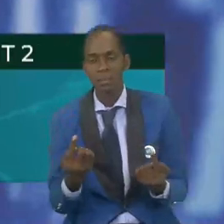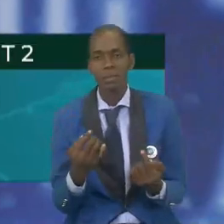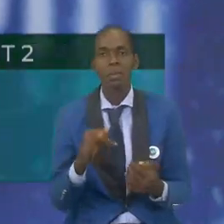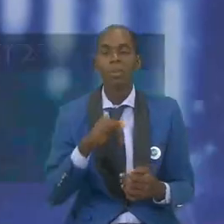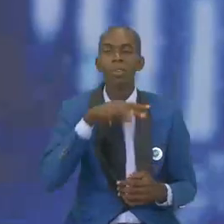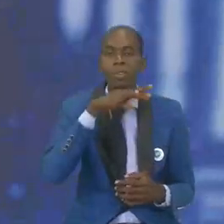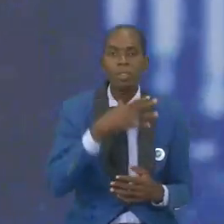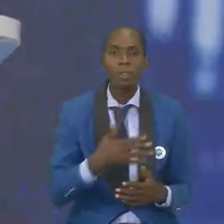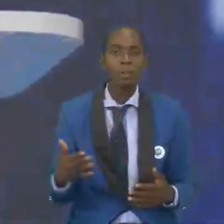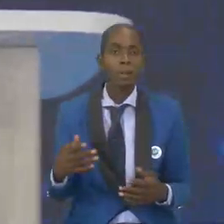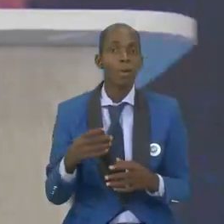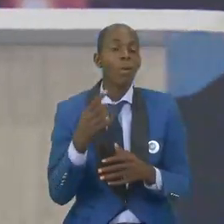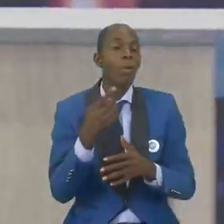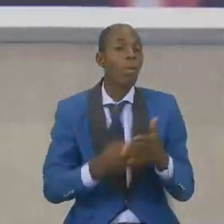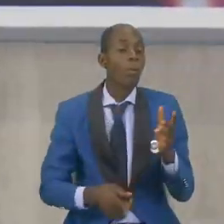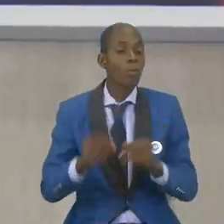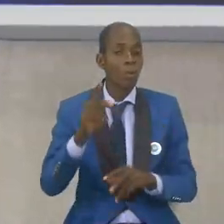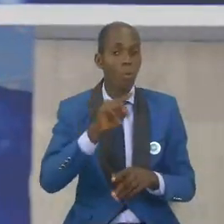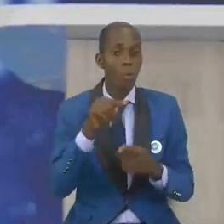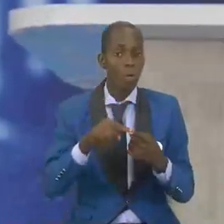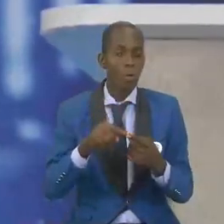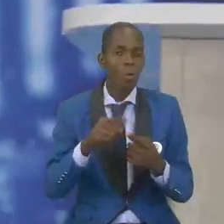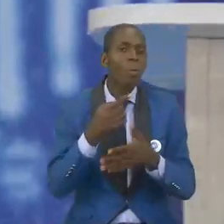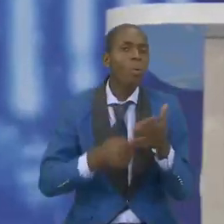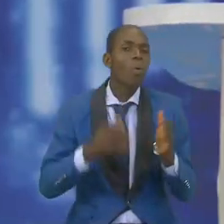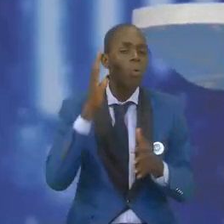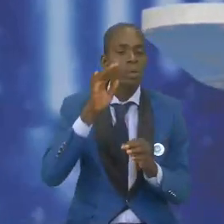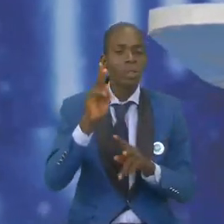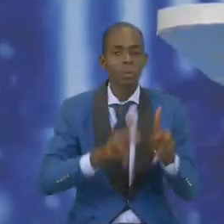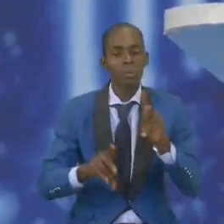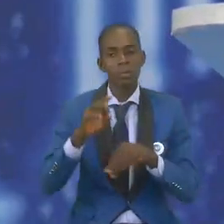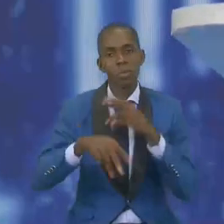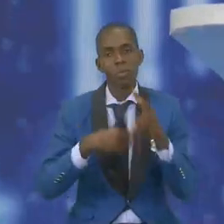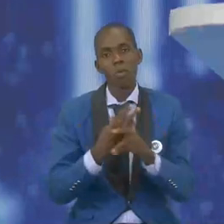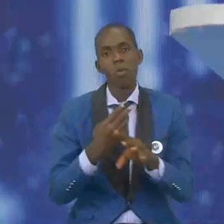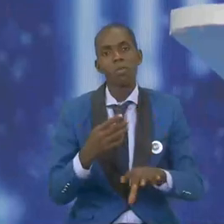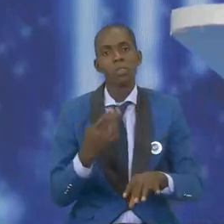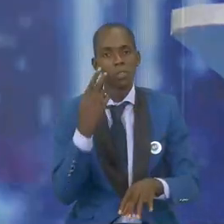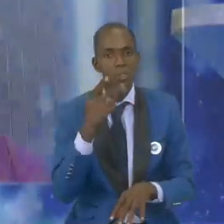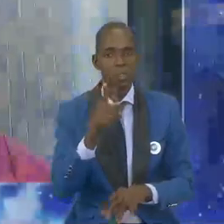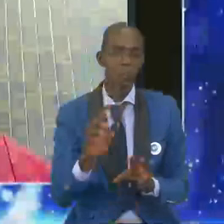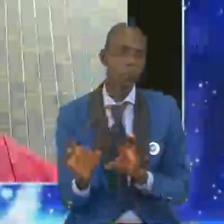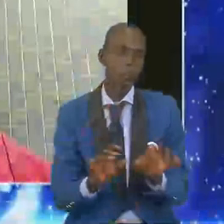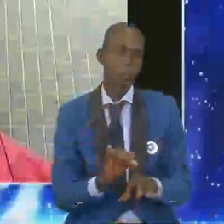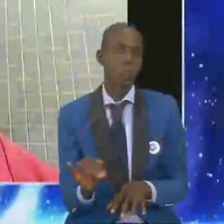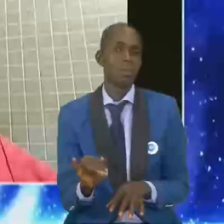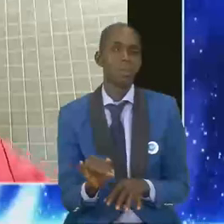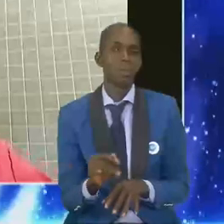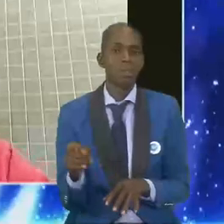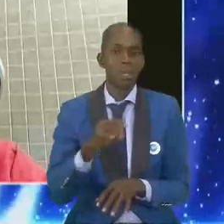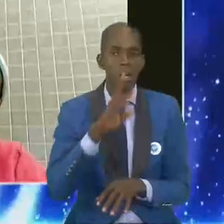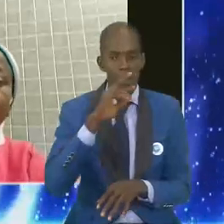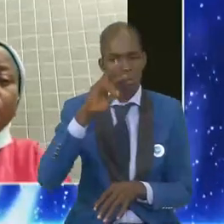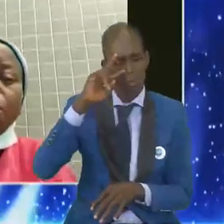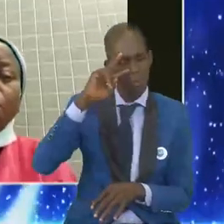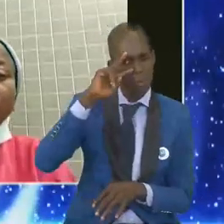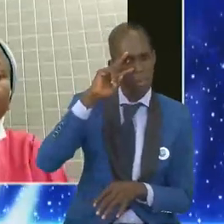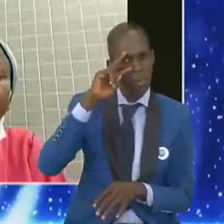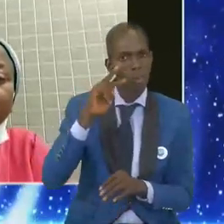d'injuste, quelque chose d'impur. Ce que les gens du monde, qu'est-ce qu'ils te trouveront en train de faire?